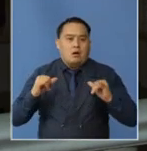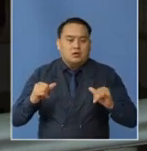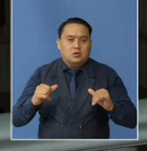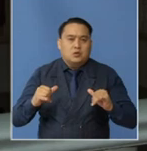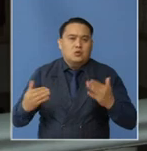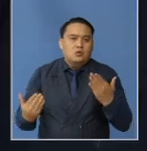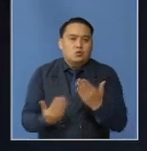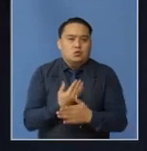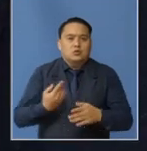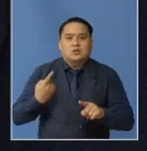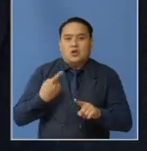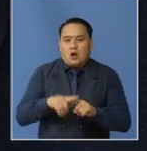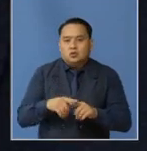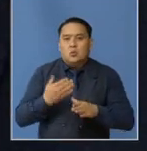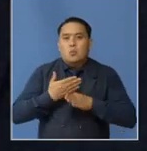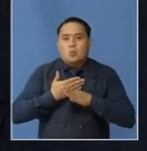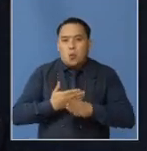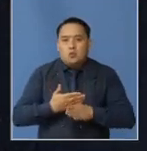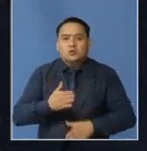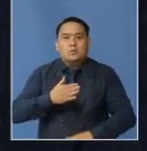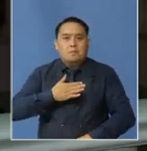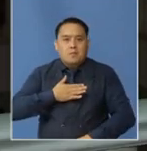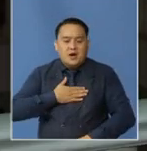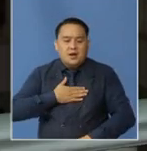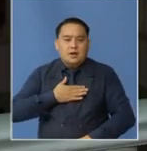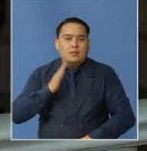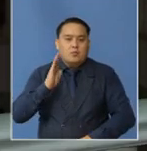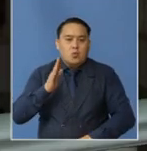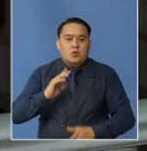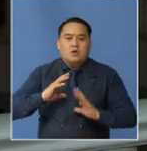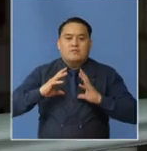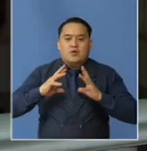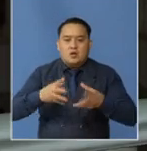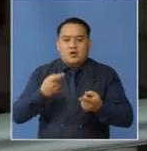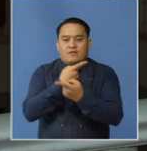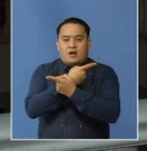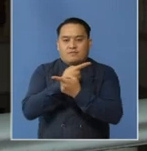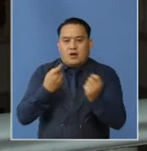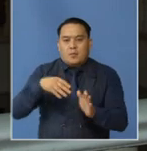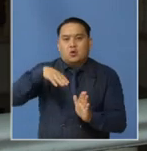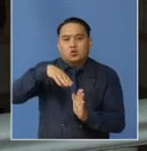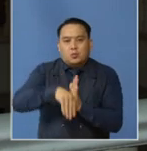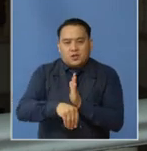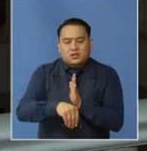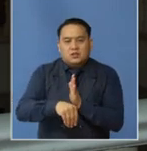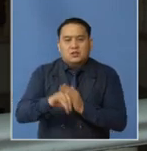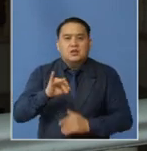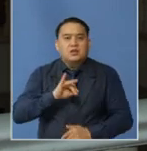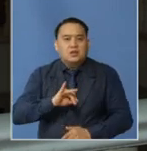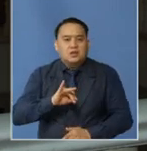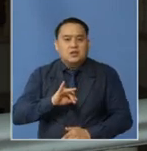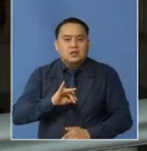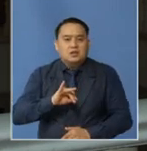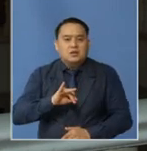передовых технологий. И благодаря этому мы войдем в глобальное информационное пространство, и